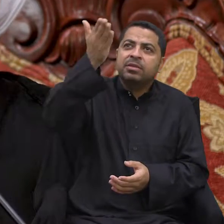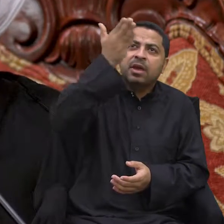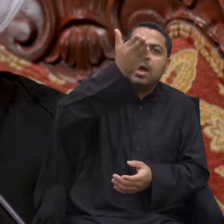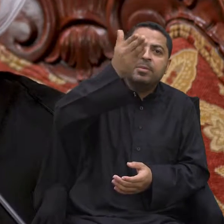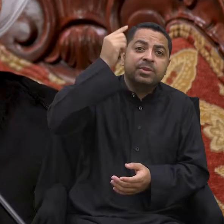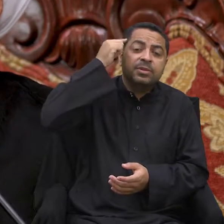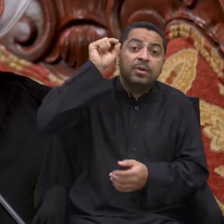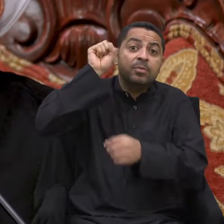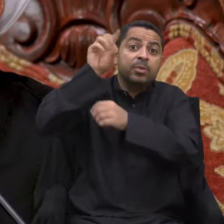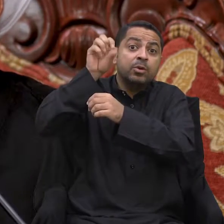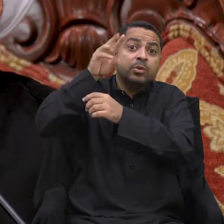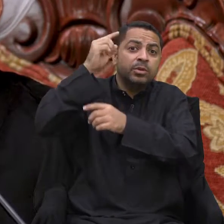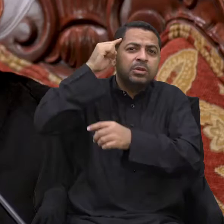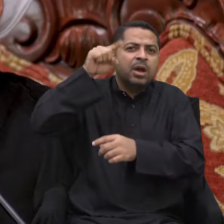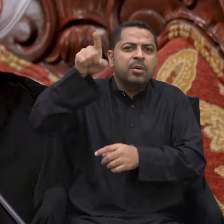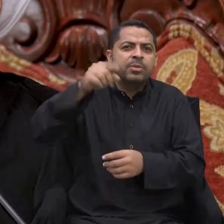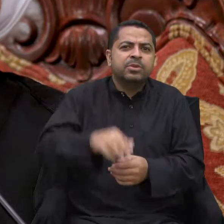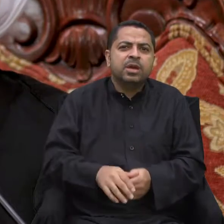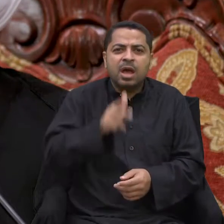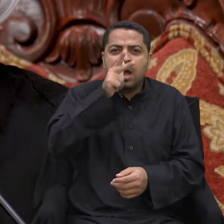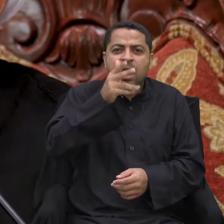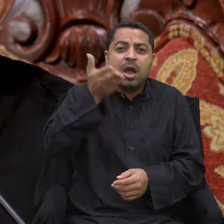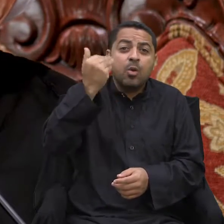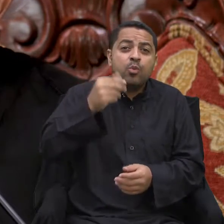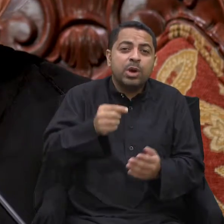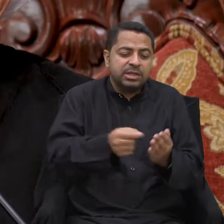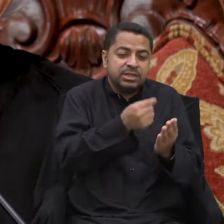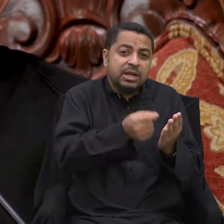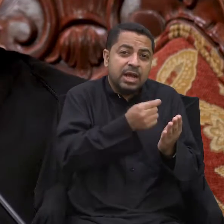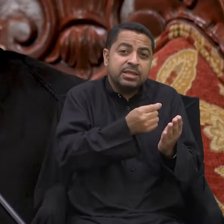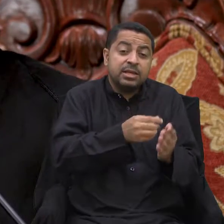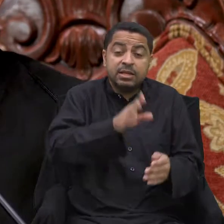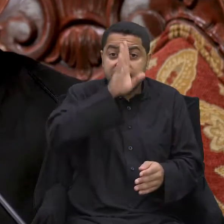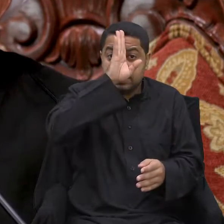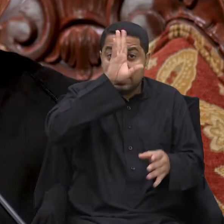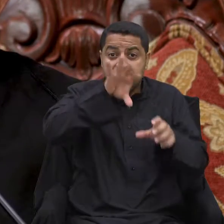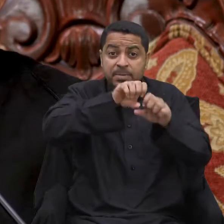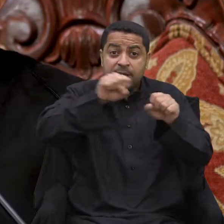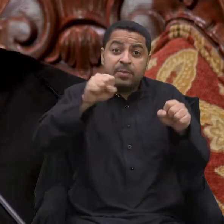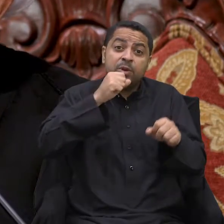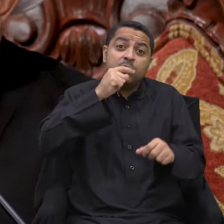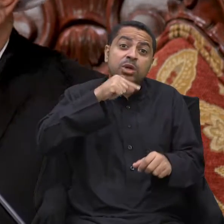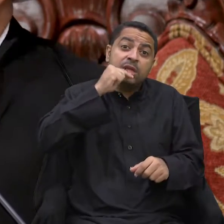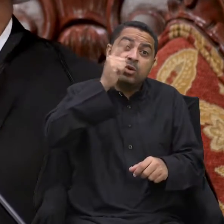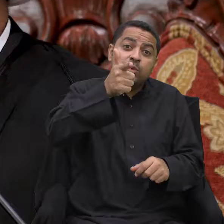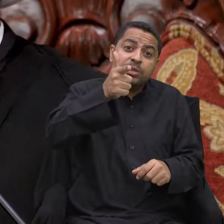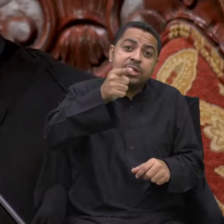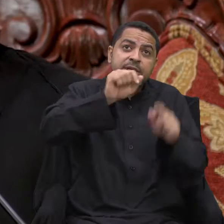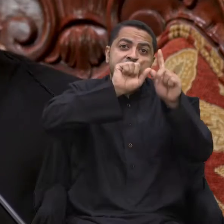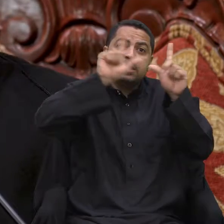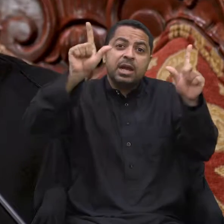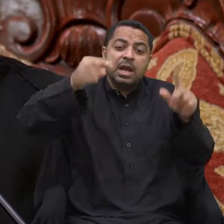فإذا كانوا قد كتبوا في بلاغة الإمام الحسين عليه السلام